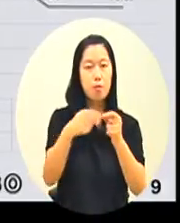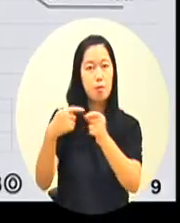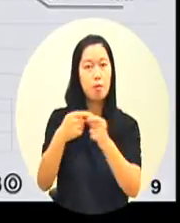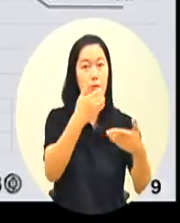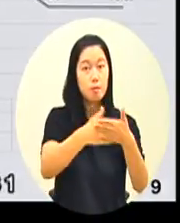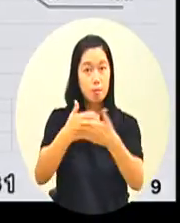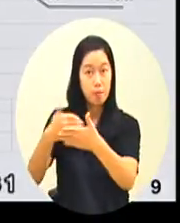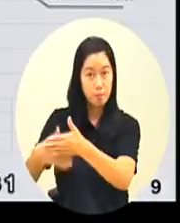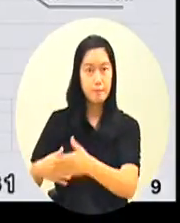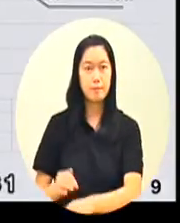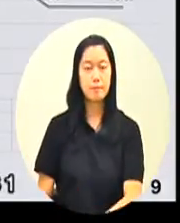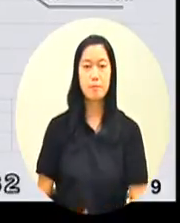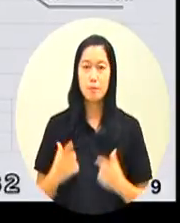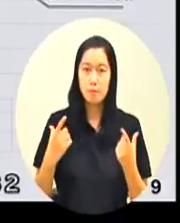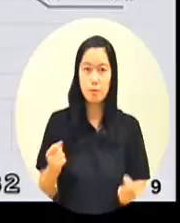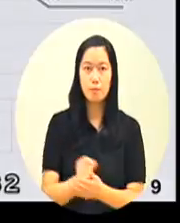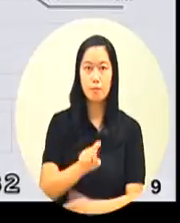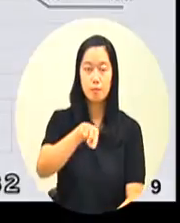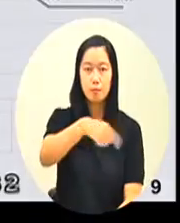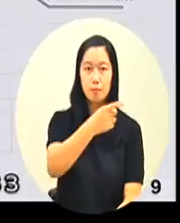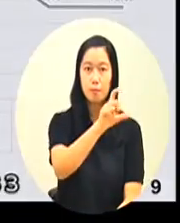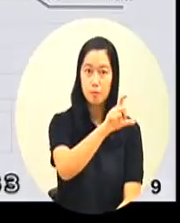从